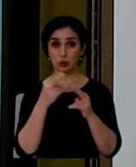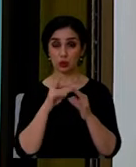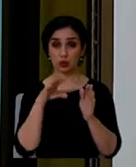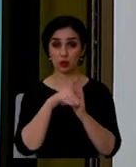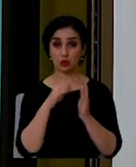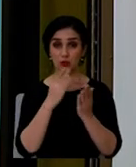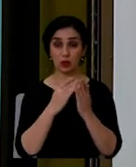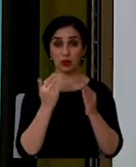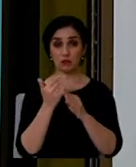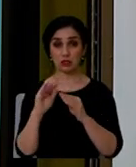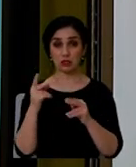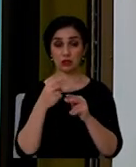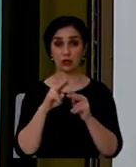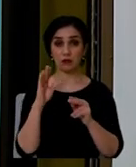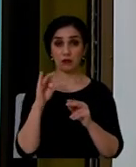нас выделится водород,